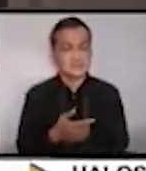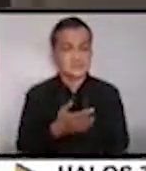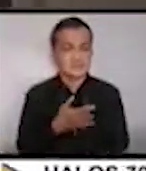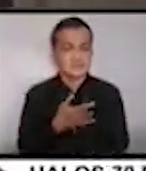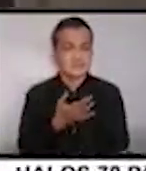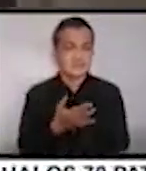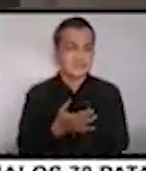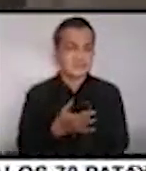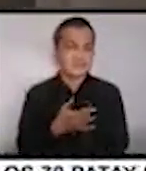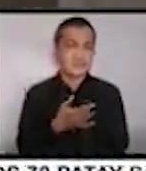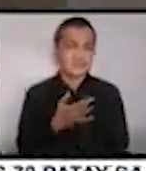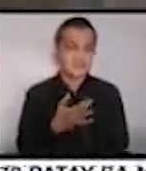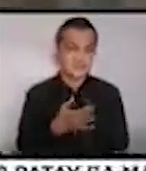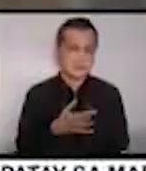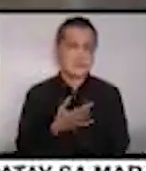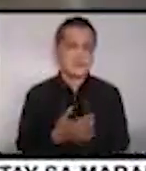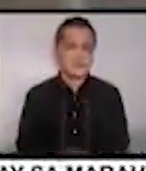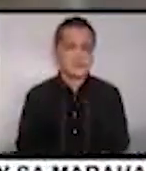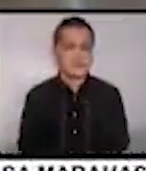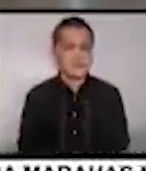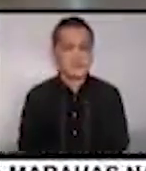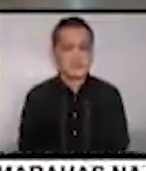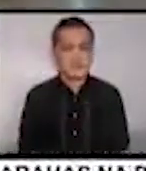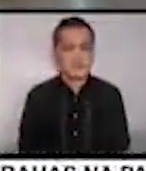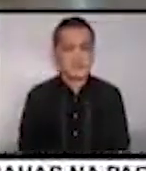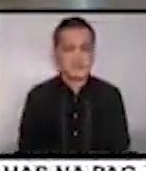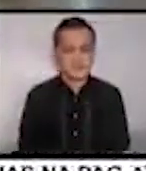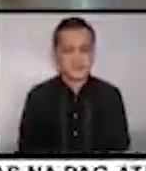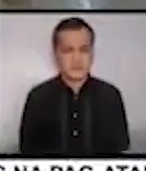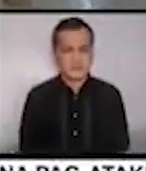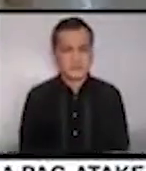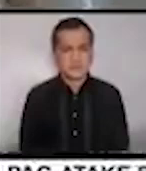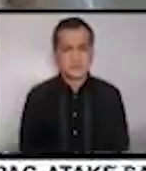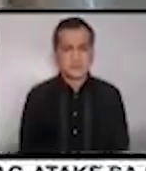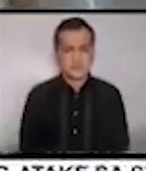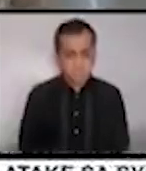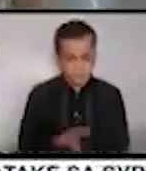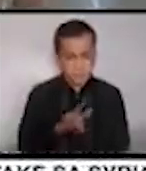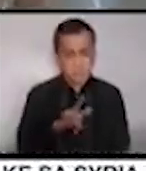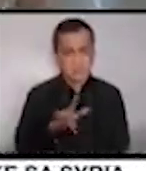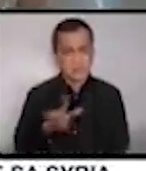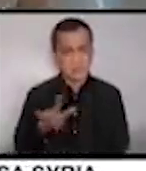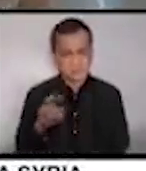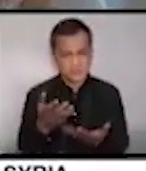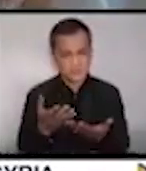nadarama ang pagmamahal ko sa'yo.